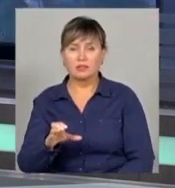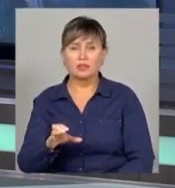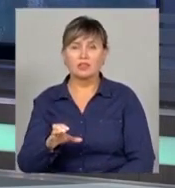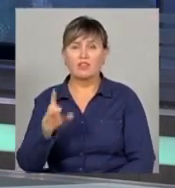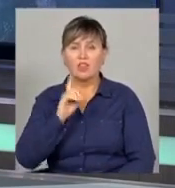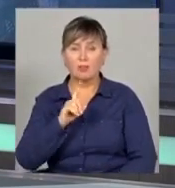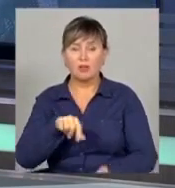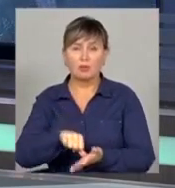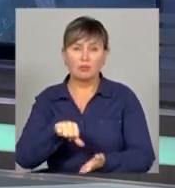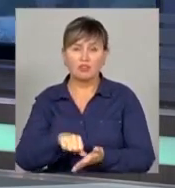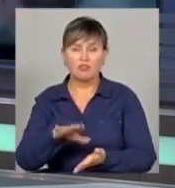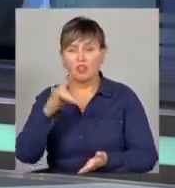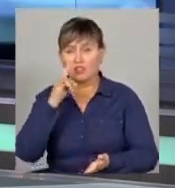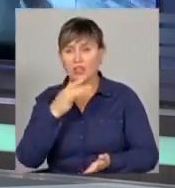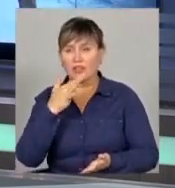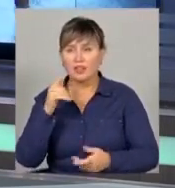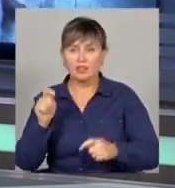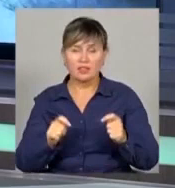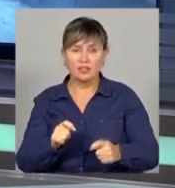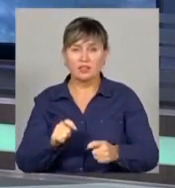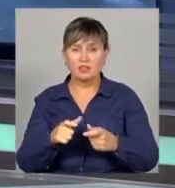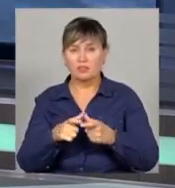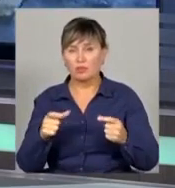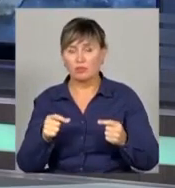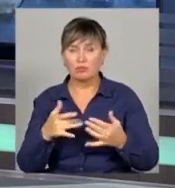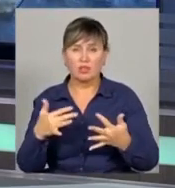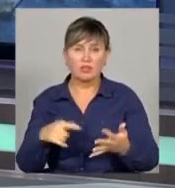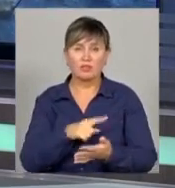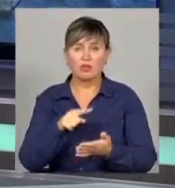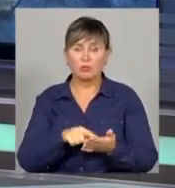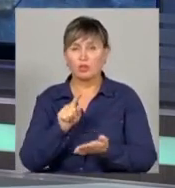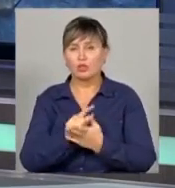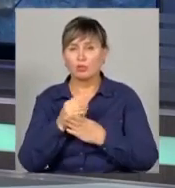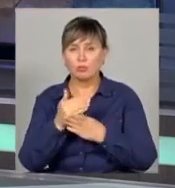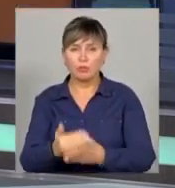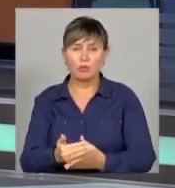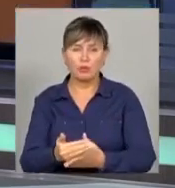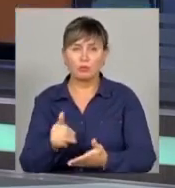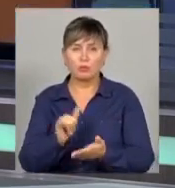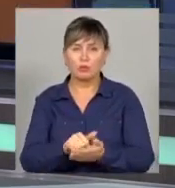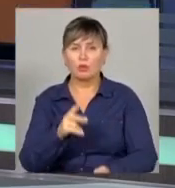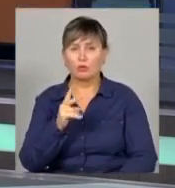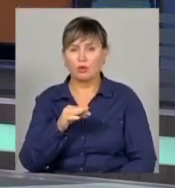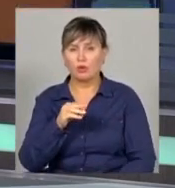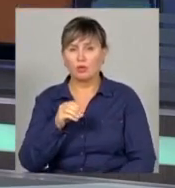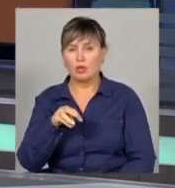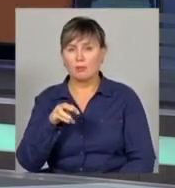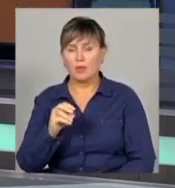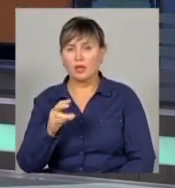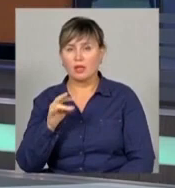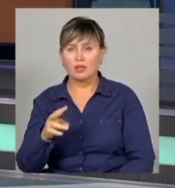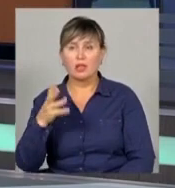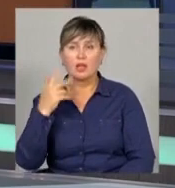временно пребывающим в Казахстан иностранцам с миграционными вопросами должно помочь приложение Куттамекен. О том, когда